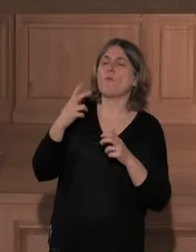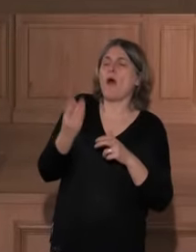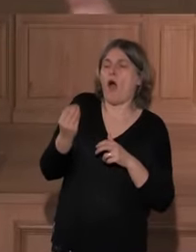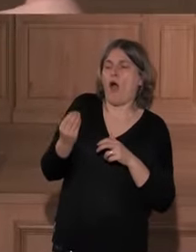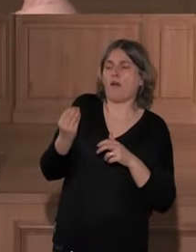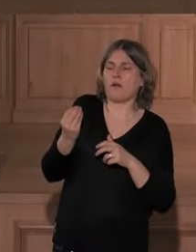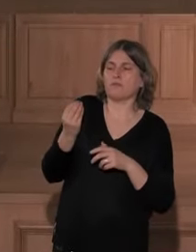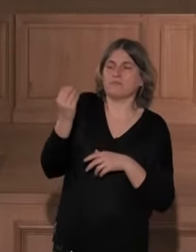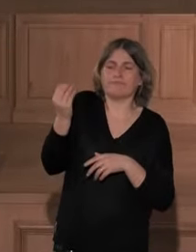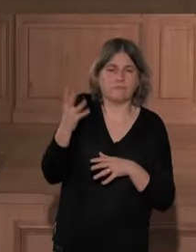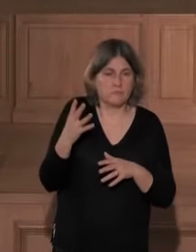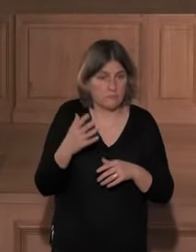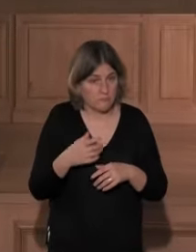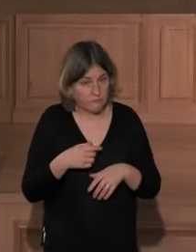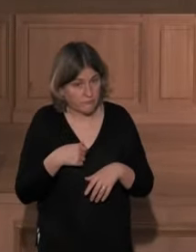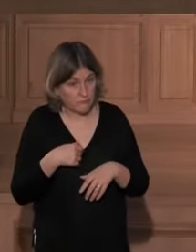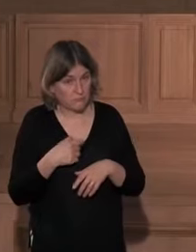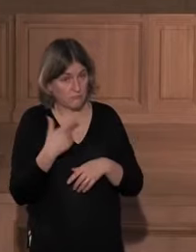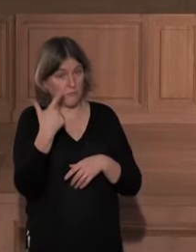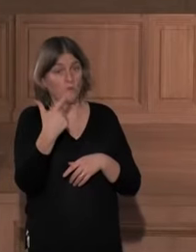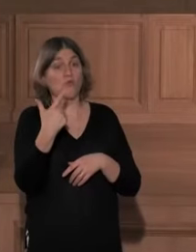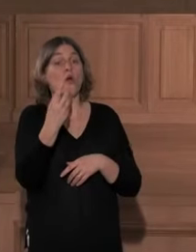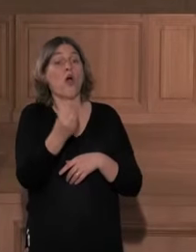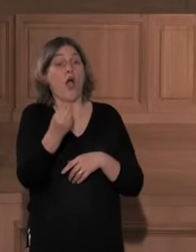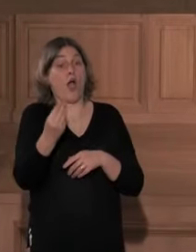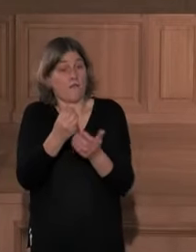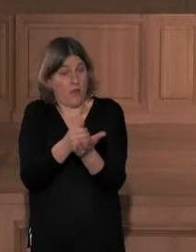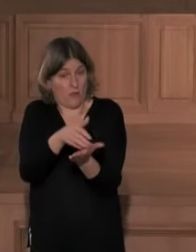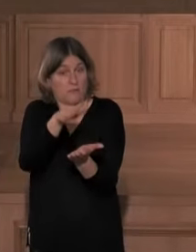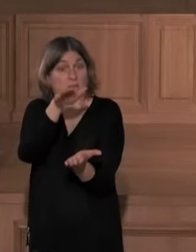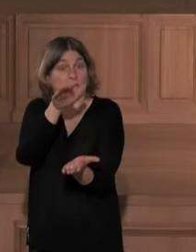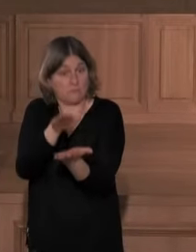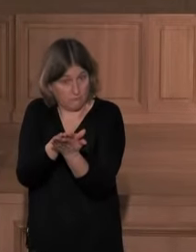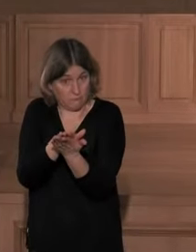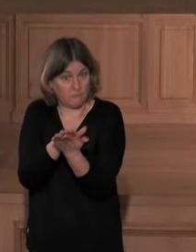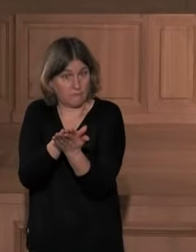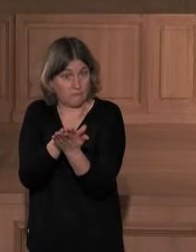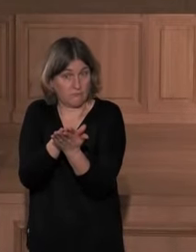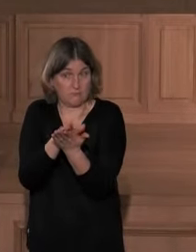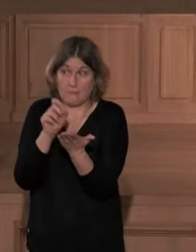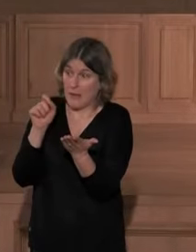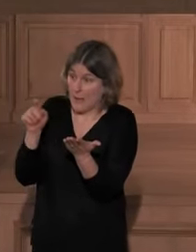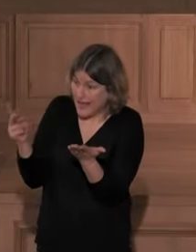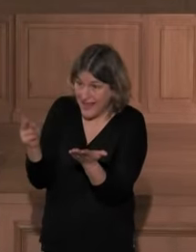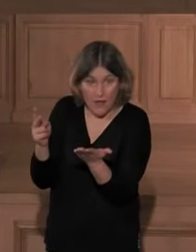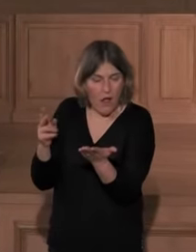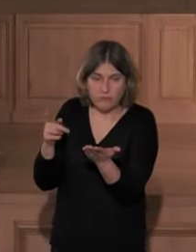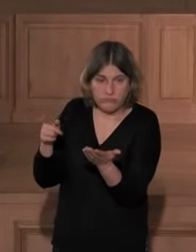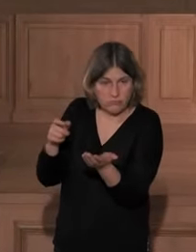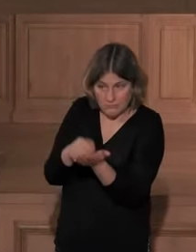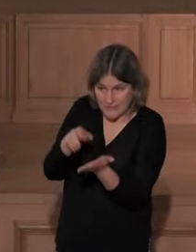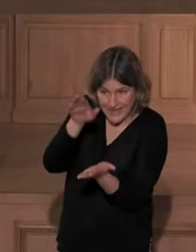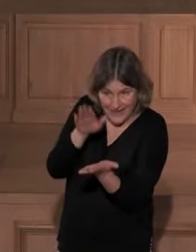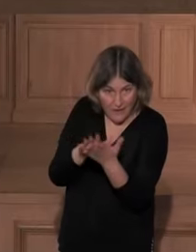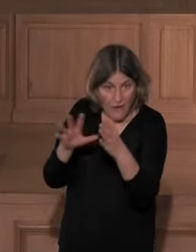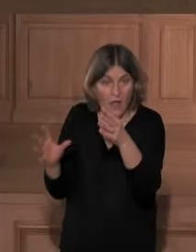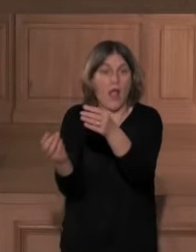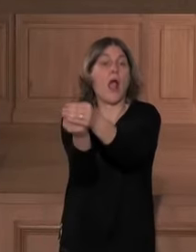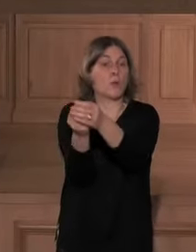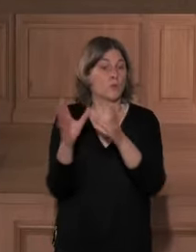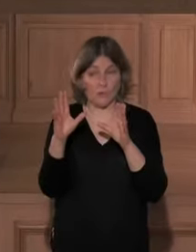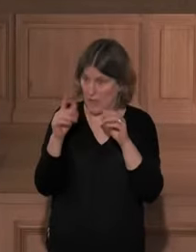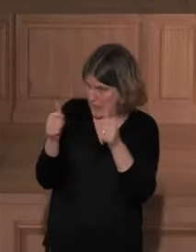Les éducatrices qui ont inscrit aux ARC 2 enfants autistes, pour moi, c'est des filles top parce qu'ils vont aller en inclusion et ce n'est pas pareil.